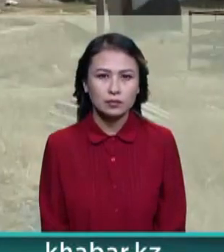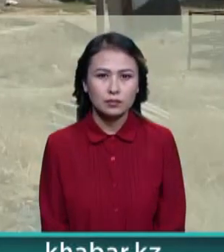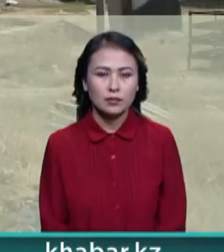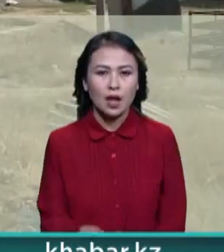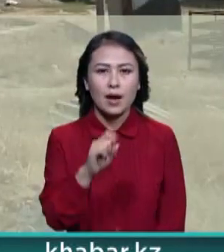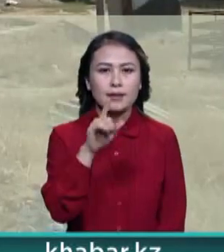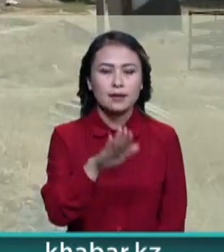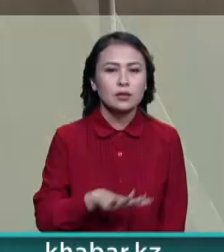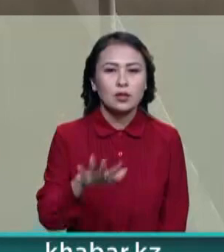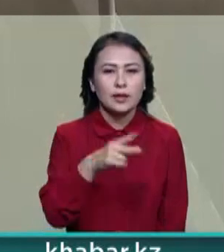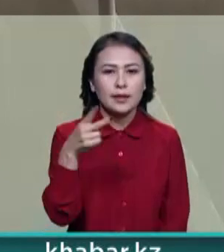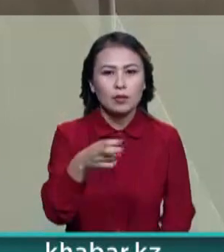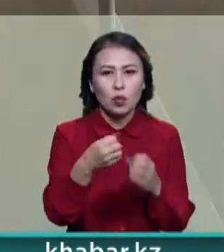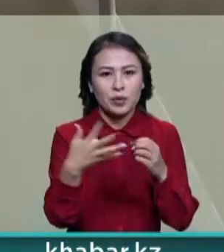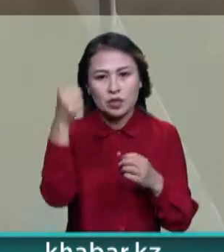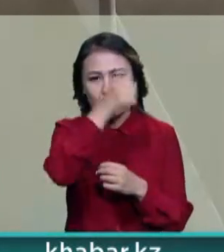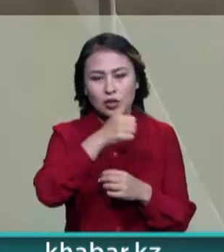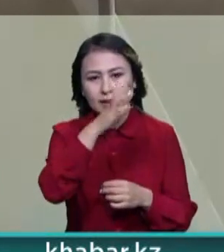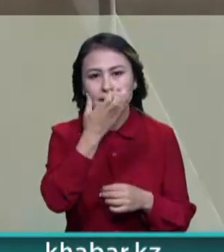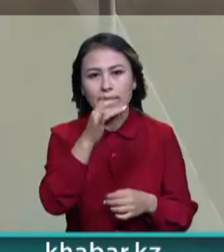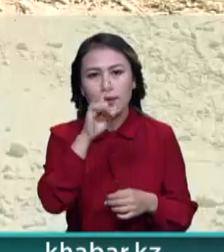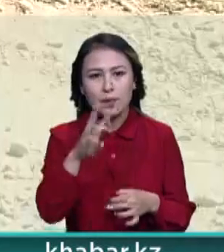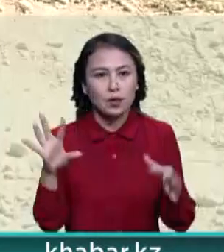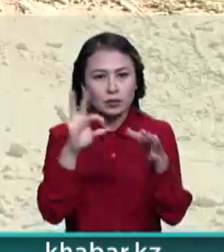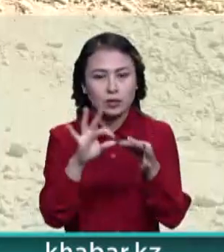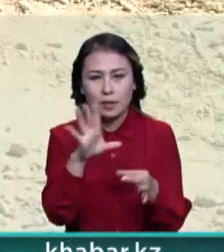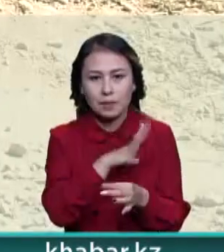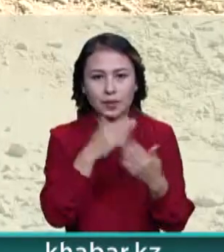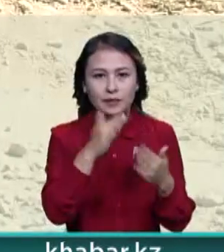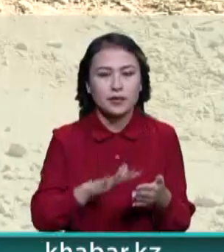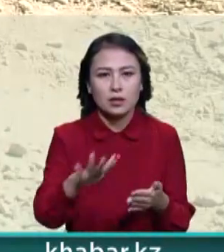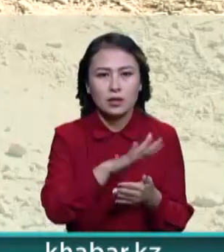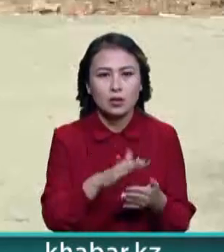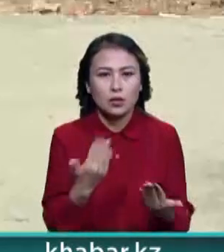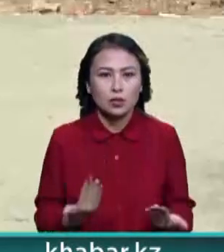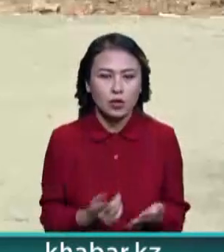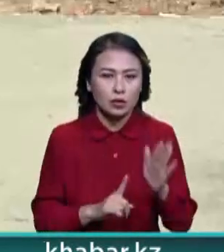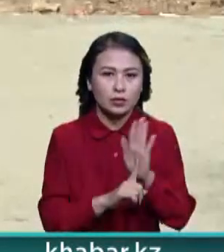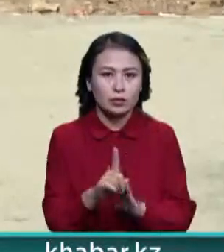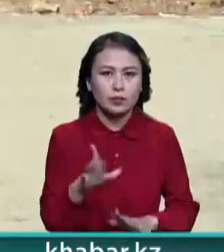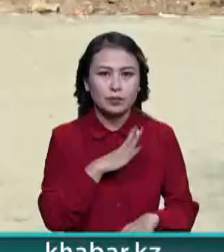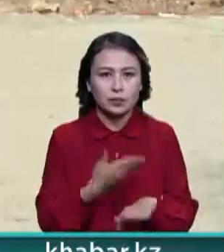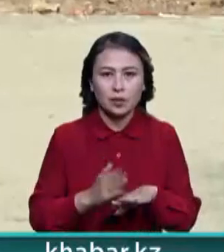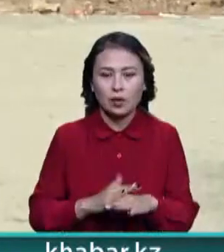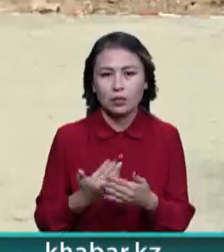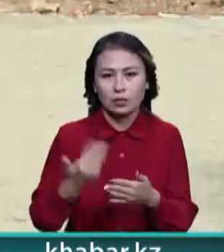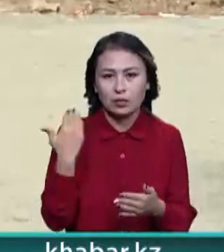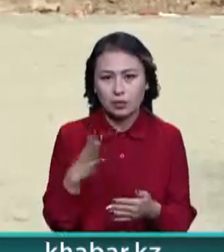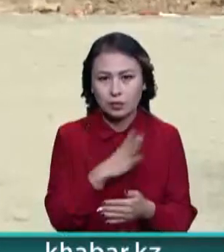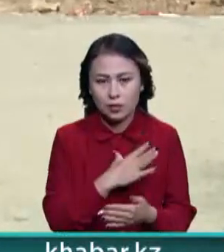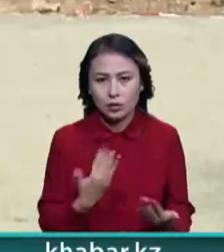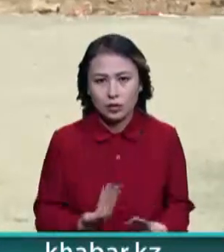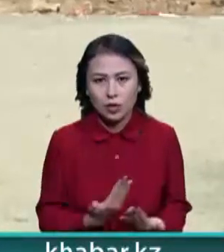Азат шағын ауданы қалаға 2015 жылы Сайрам ауданынан қосылған. Шымшаһардың құрамына 25-тен бұрында жағдайымыз мүшкіл болатын, дейді елді мекен